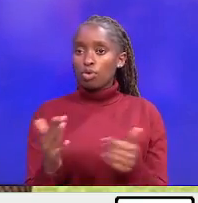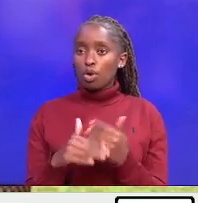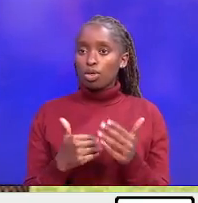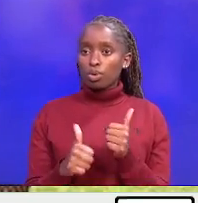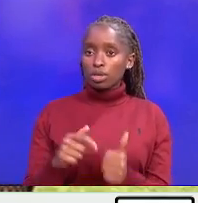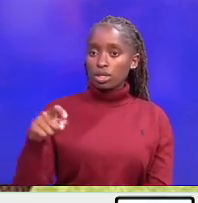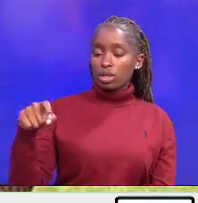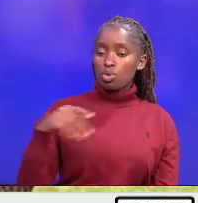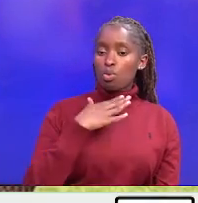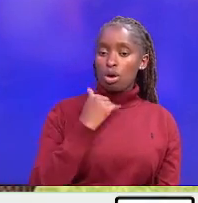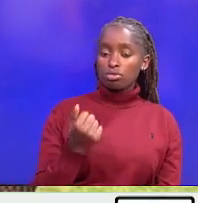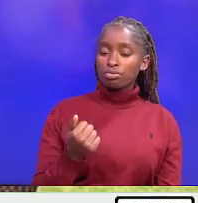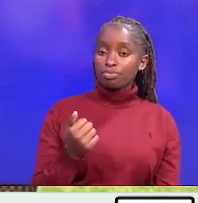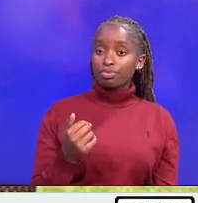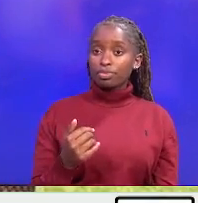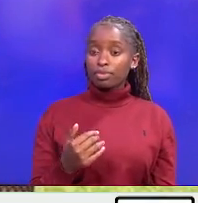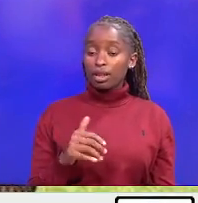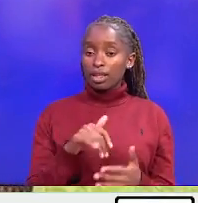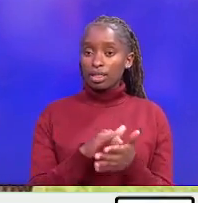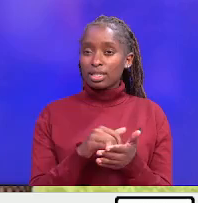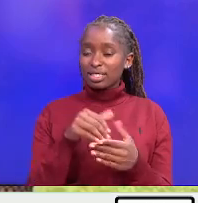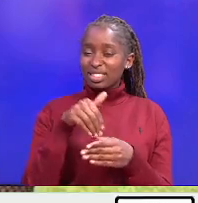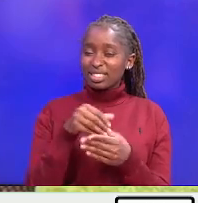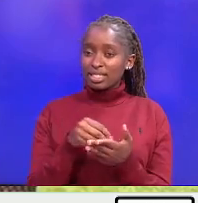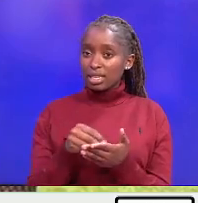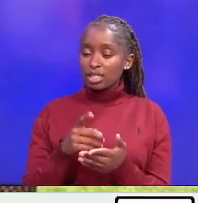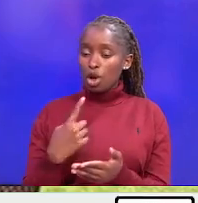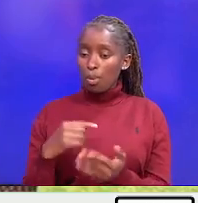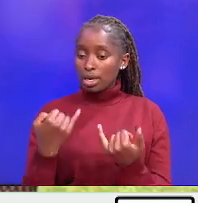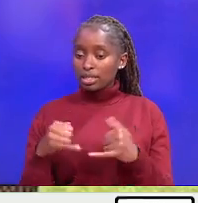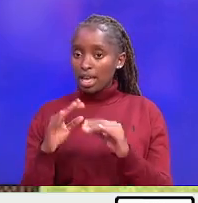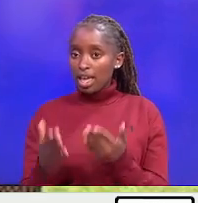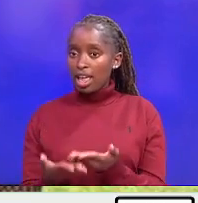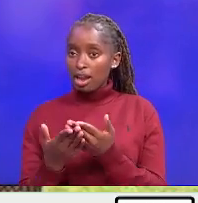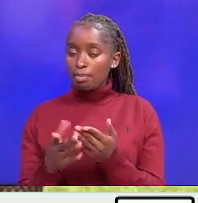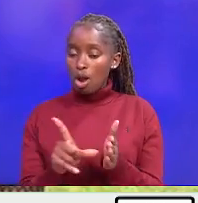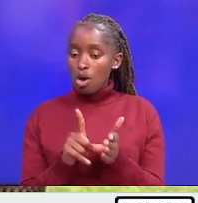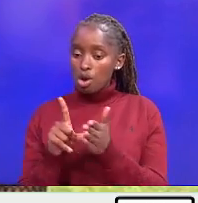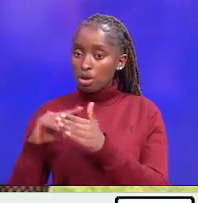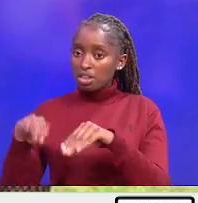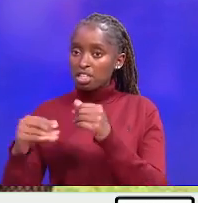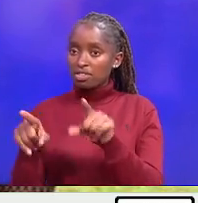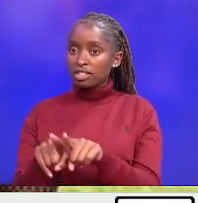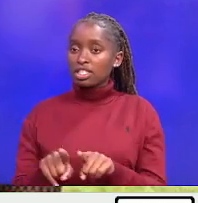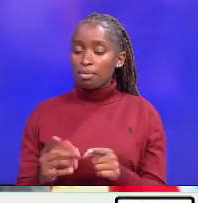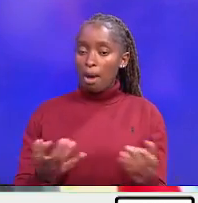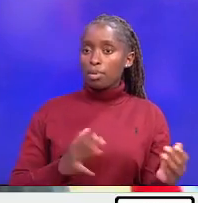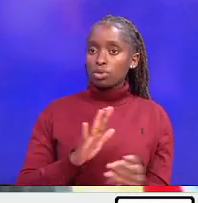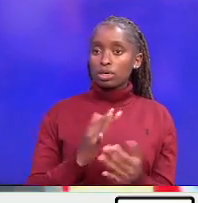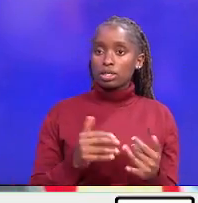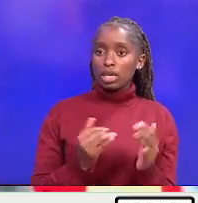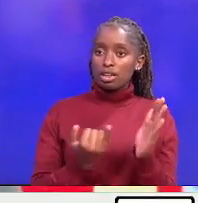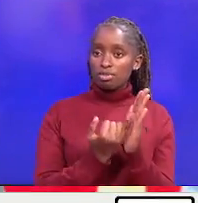call the e-credit. Hiyo pesa inaweza kupatia ile siku kumekauka kidogo, tunakokolea kibiashara ama unataka kufanya kitu na hiyo pesa. Yes, you're able to do that on